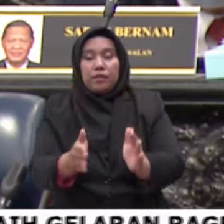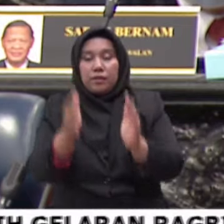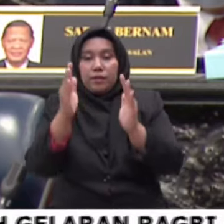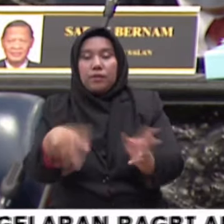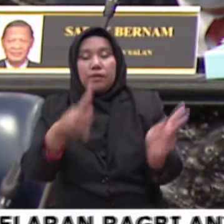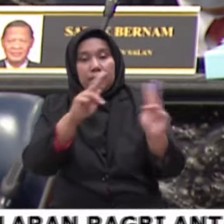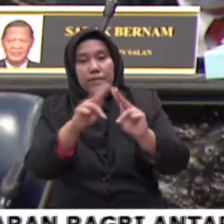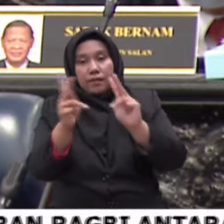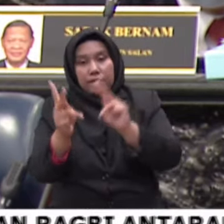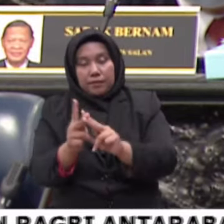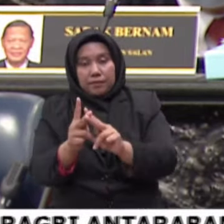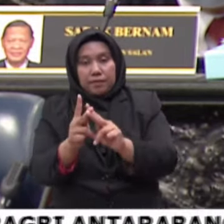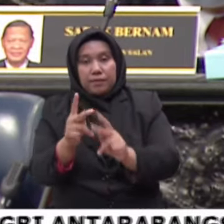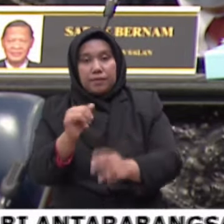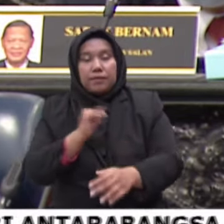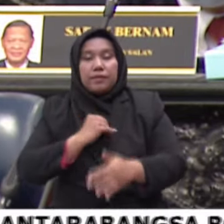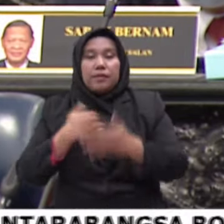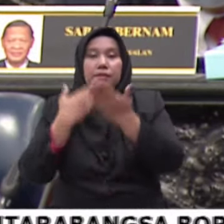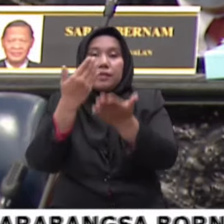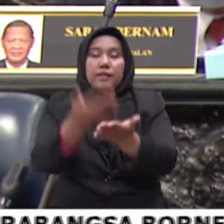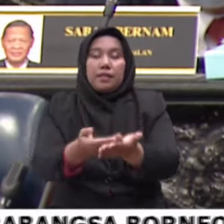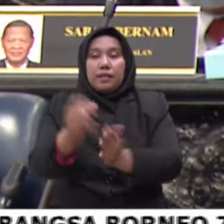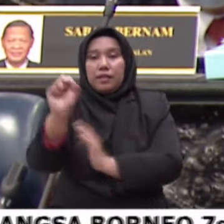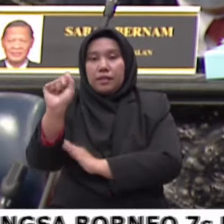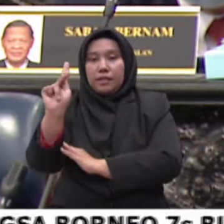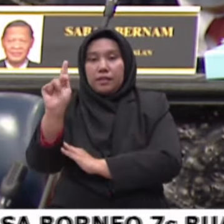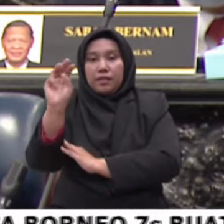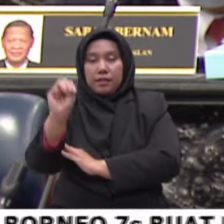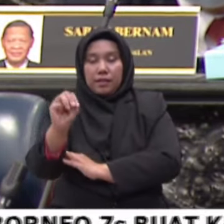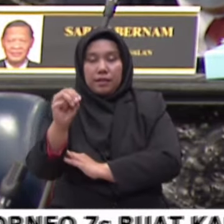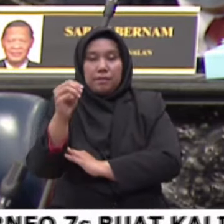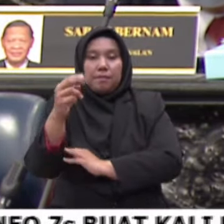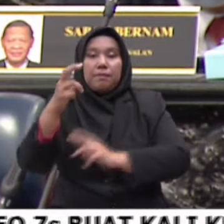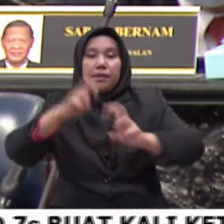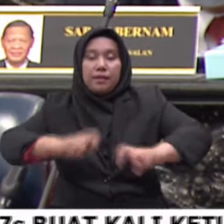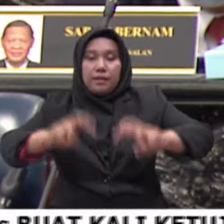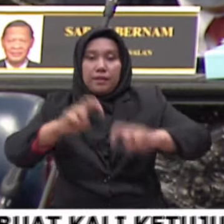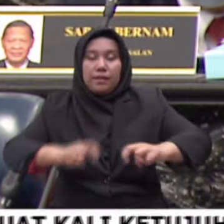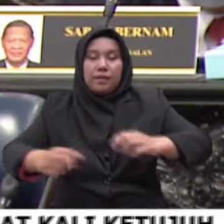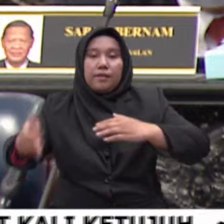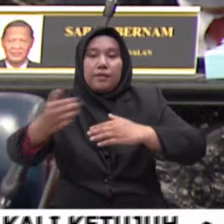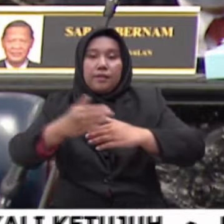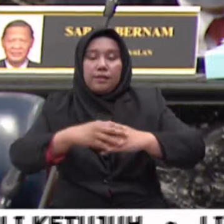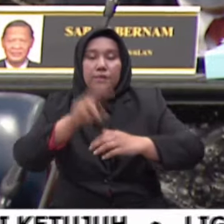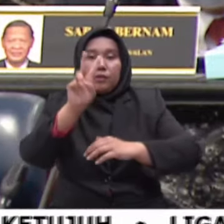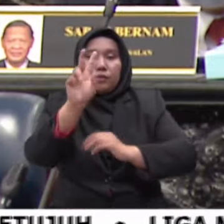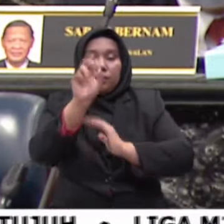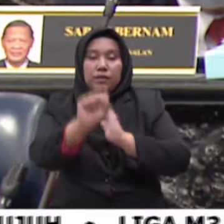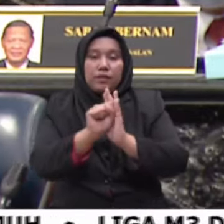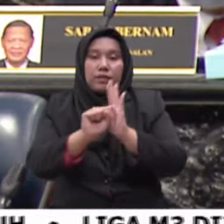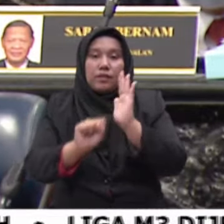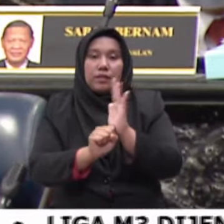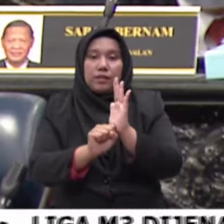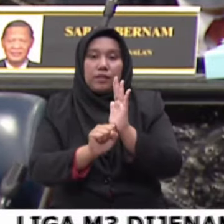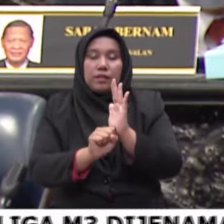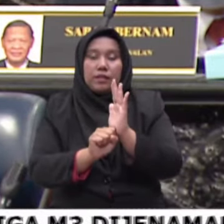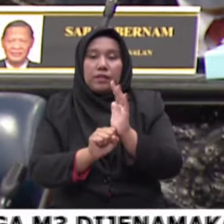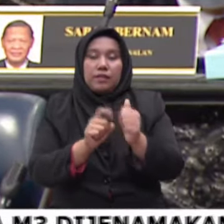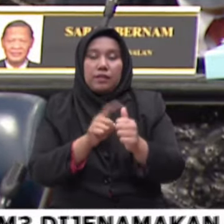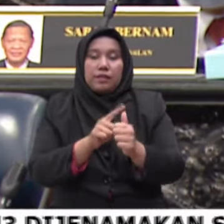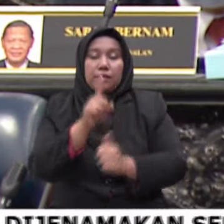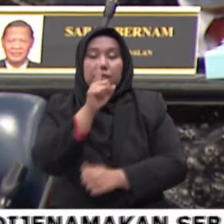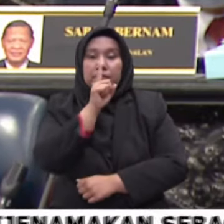Oleh itu, saya mencadangkan SKM mengkaji semula dua syarat ini iaitu mesti